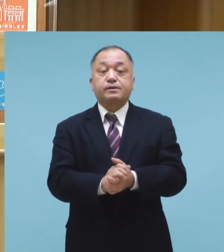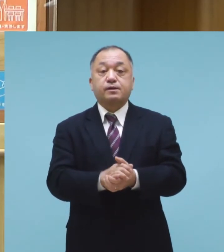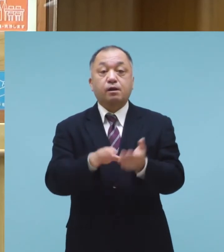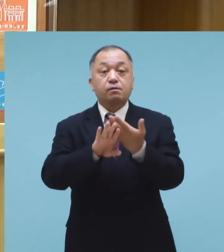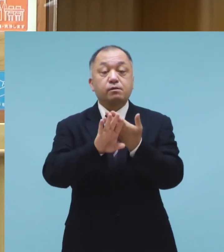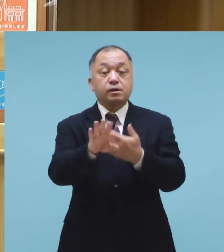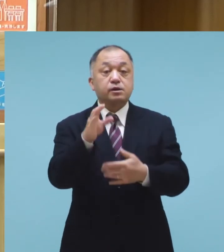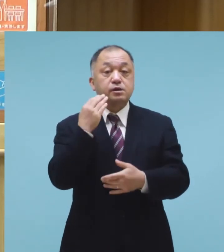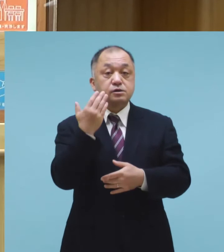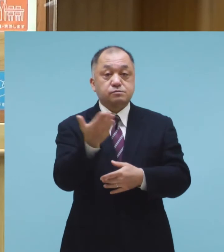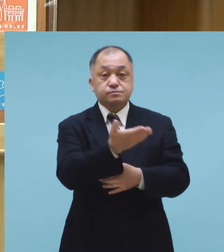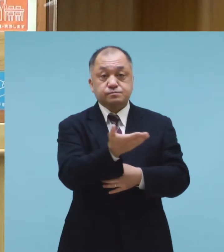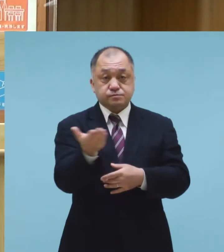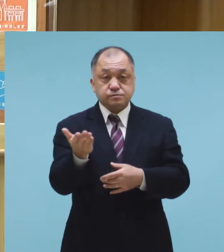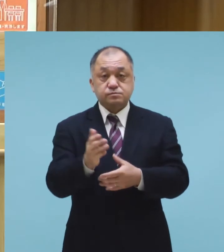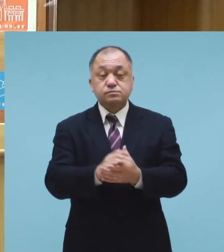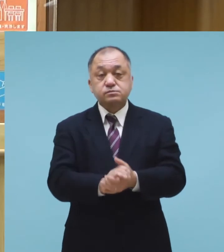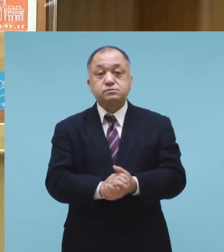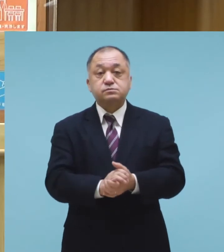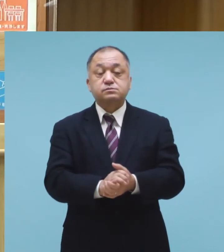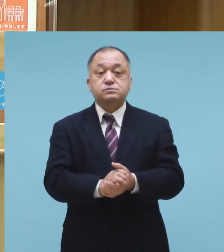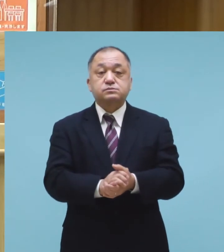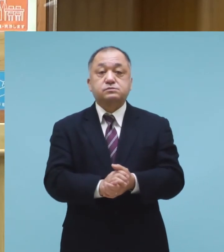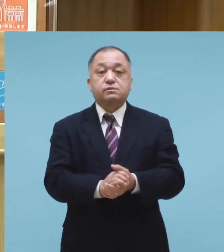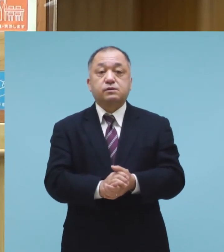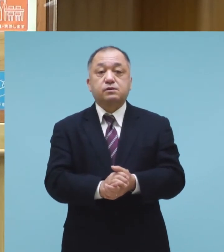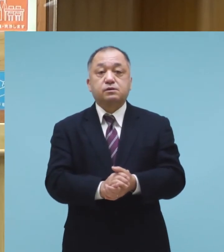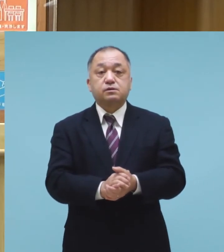はい。他にご質問ございますでしょうか。窓側の方。